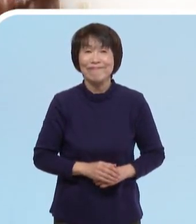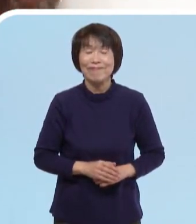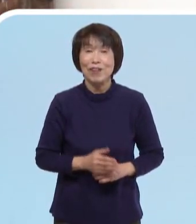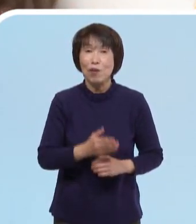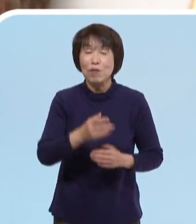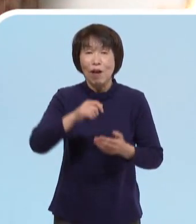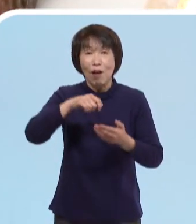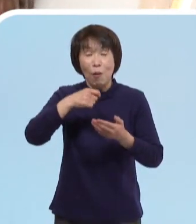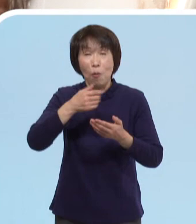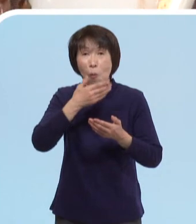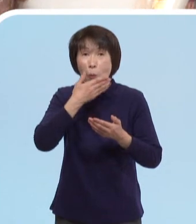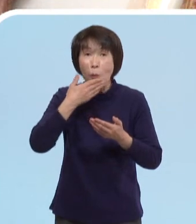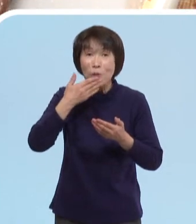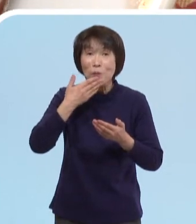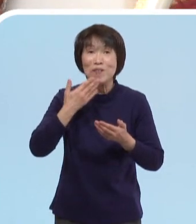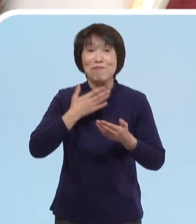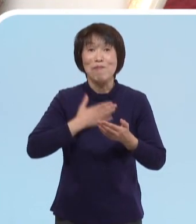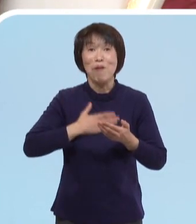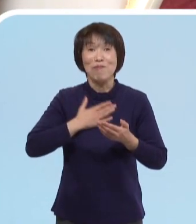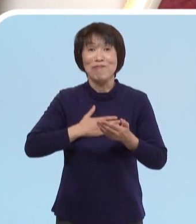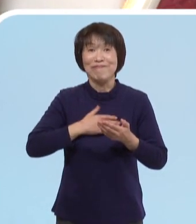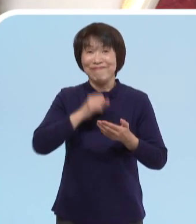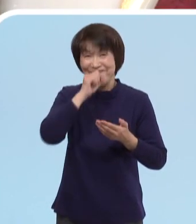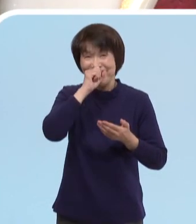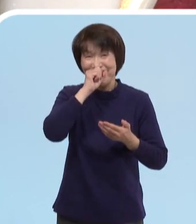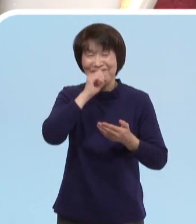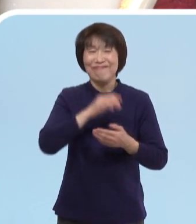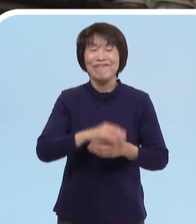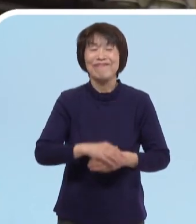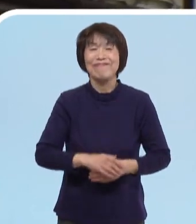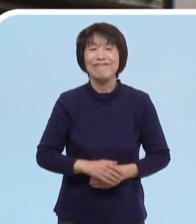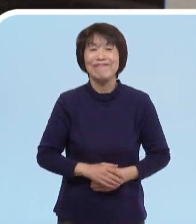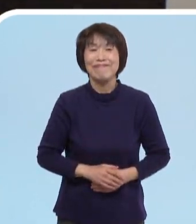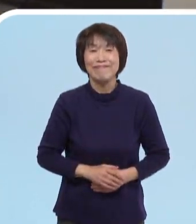皆さん仕上がりに大満足のようです。